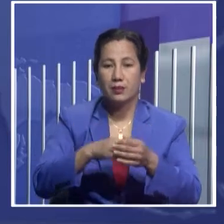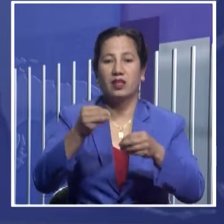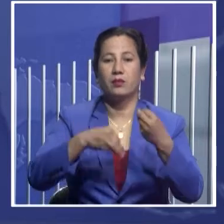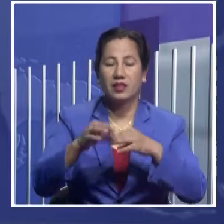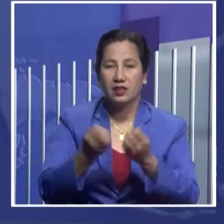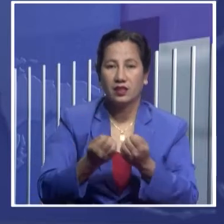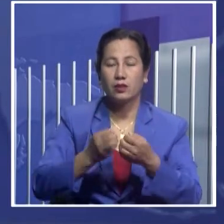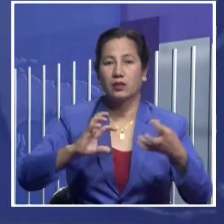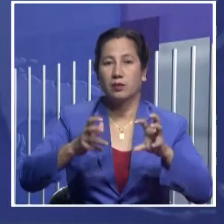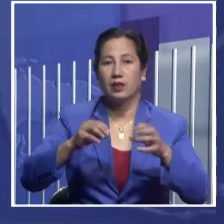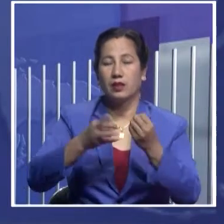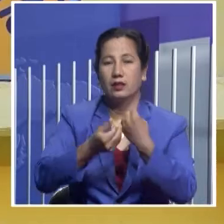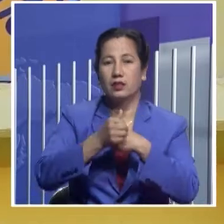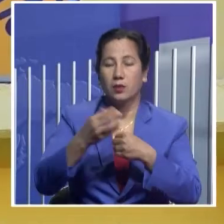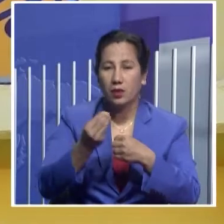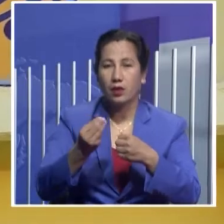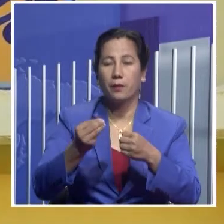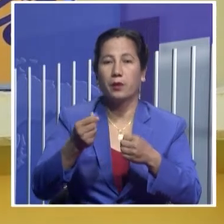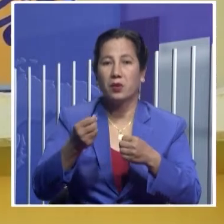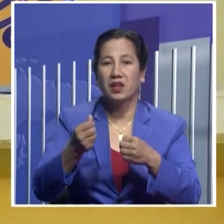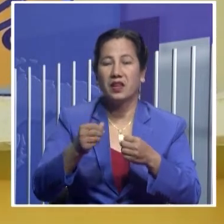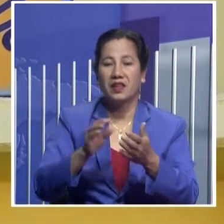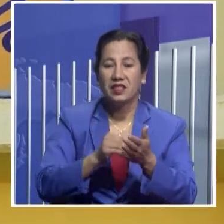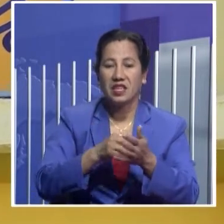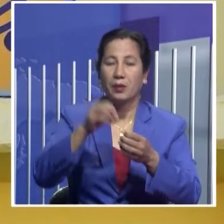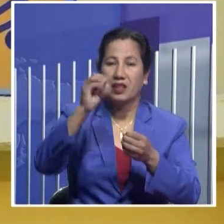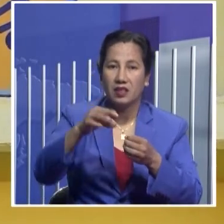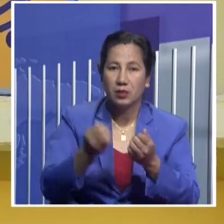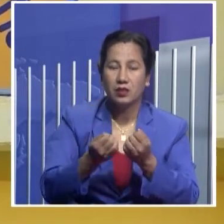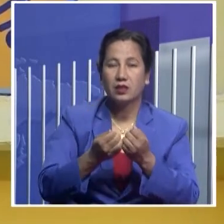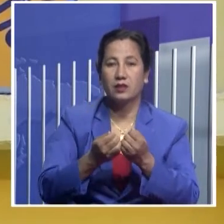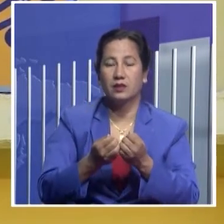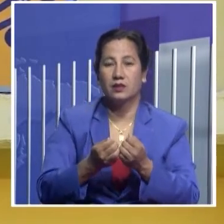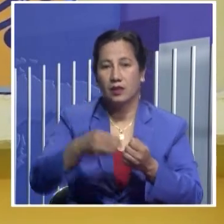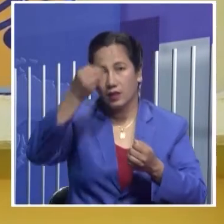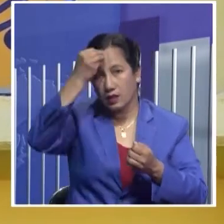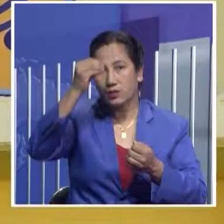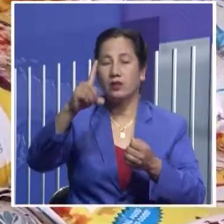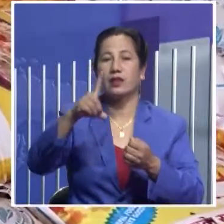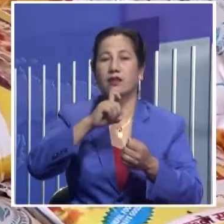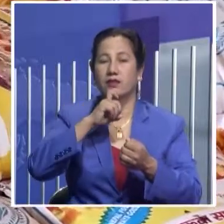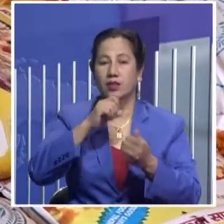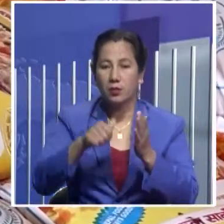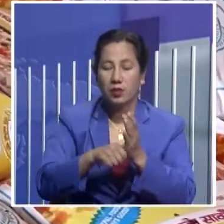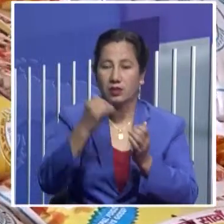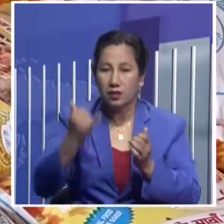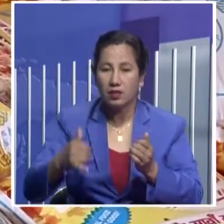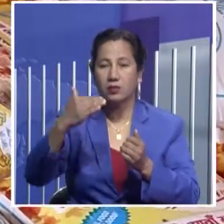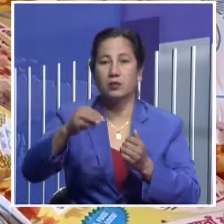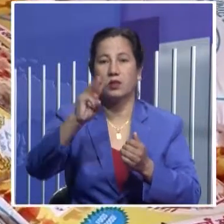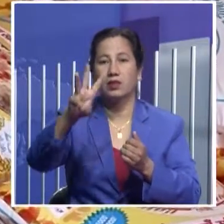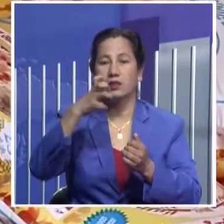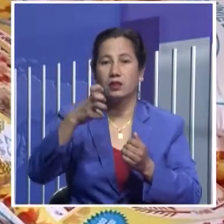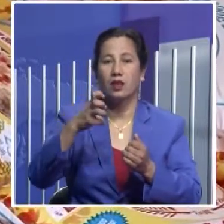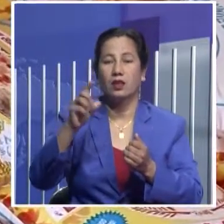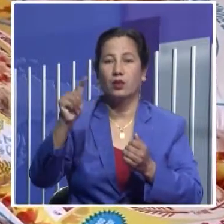कम्पनीले देशैभर सहुलियत मूल्य प्रणालीमा चामल उपलब्ध गराएपछि असोज 1 गतेदेखि मङ्सिर अन्तिमसम्म 300 क्विन्टल चामल